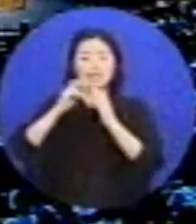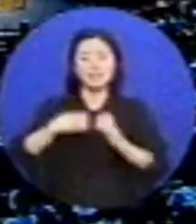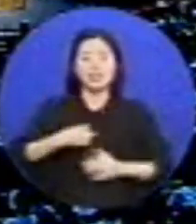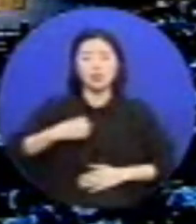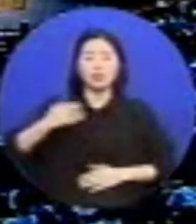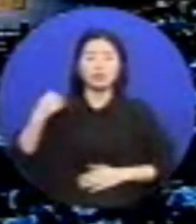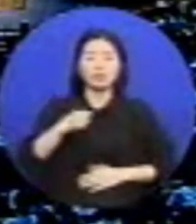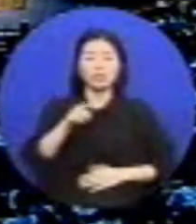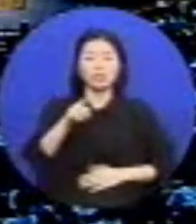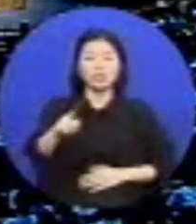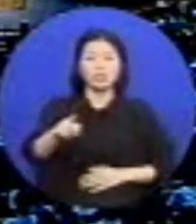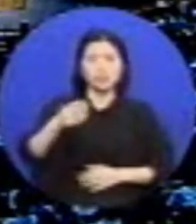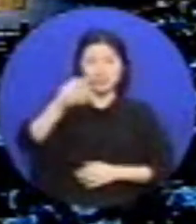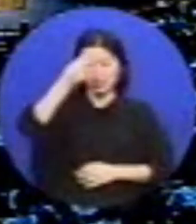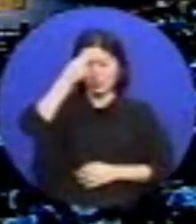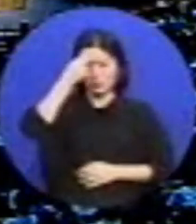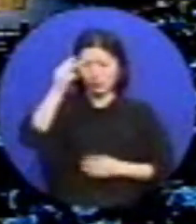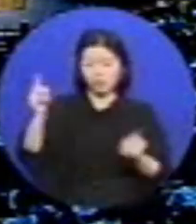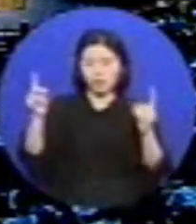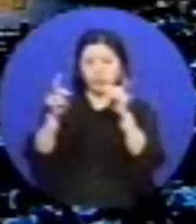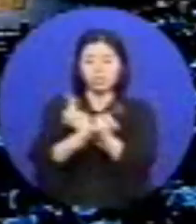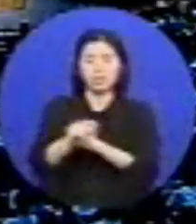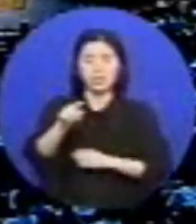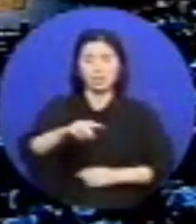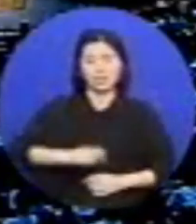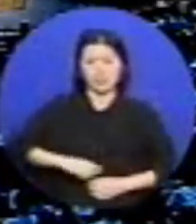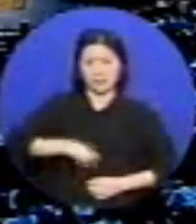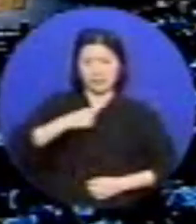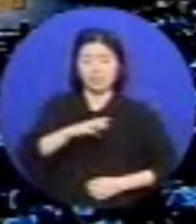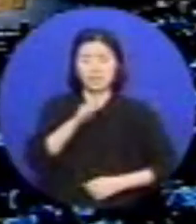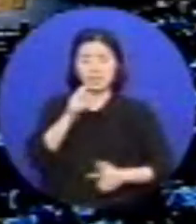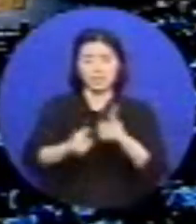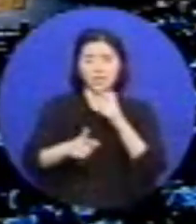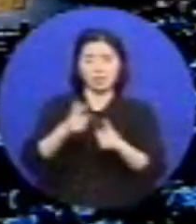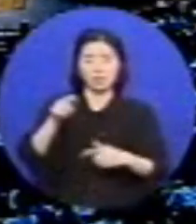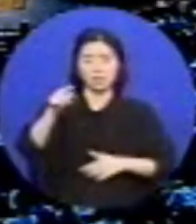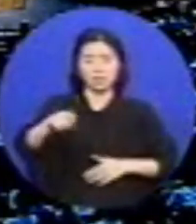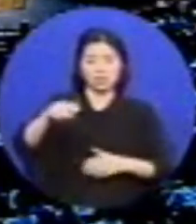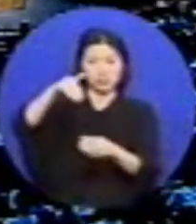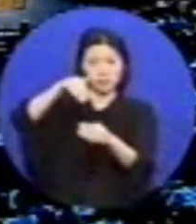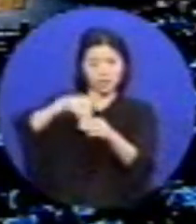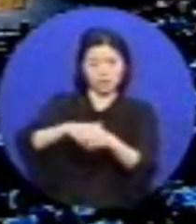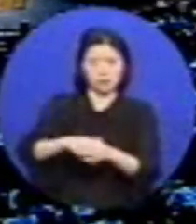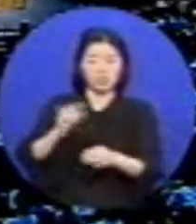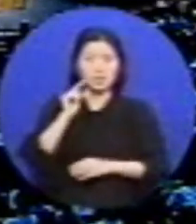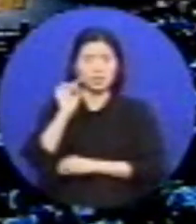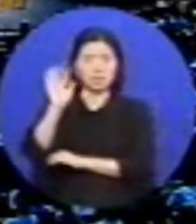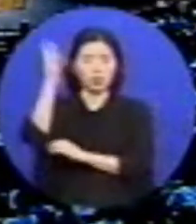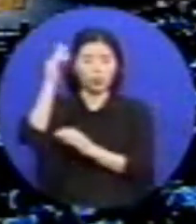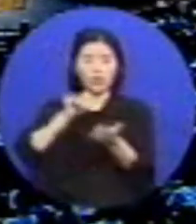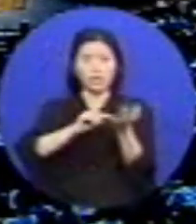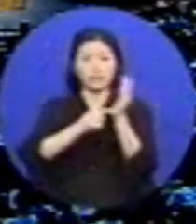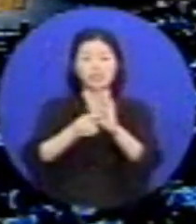대신하시고 그들로 나의 의의 나무 곧 여호와의 심으신 바 그 영광을 나타내신 자라